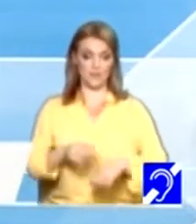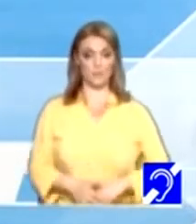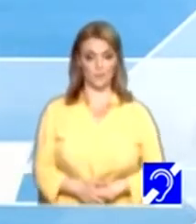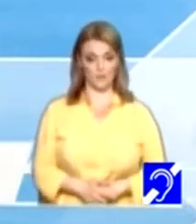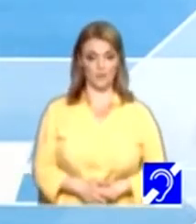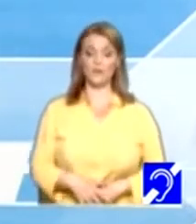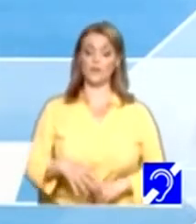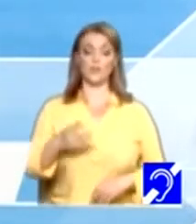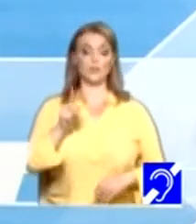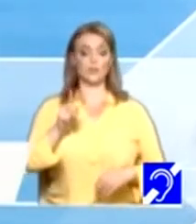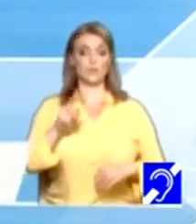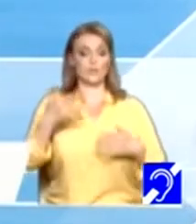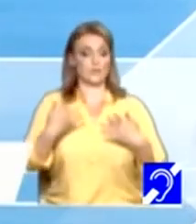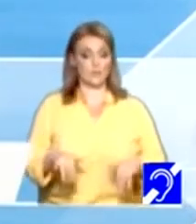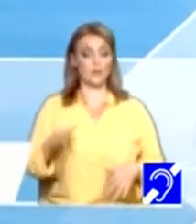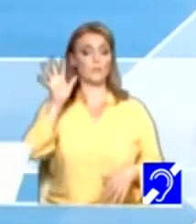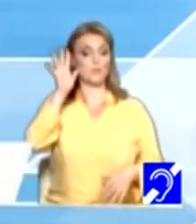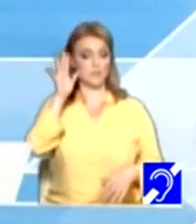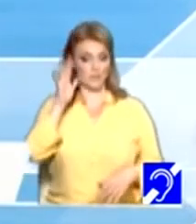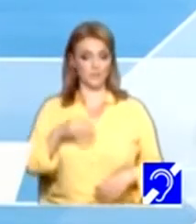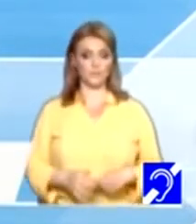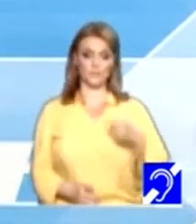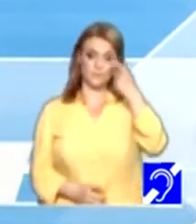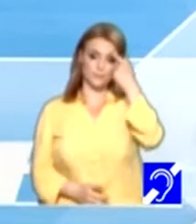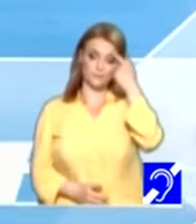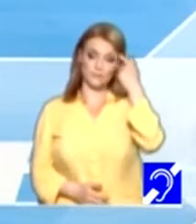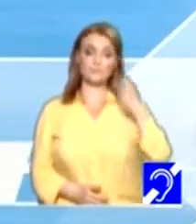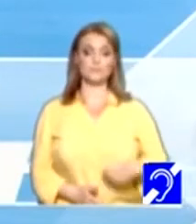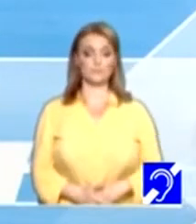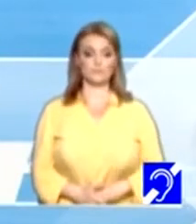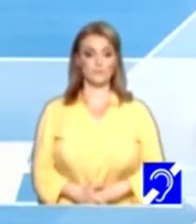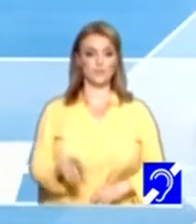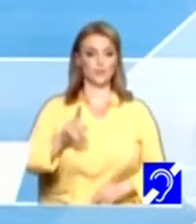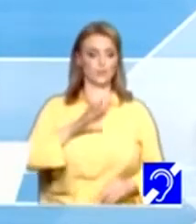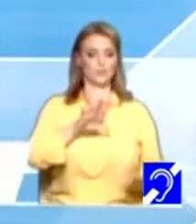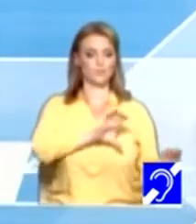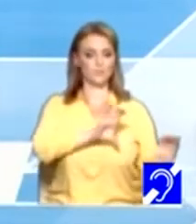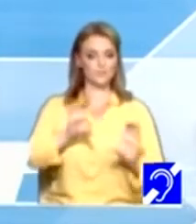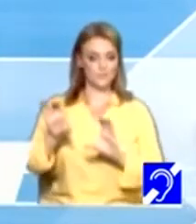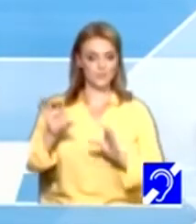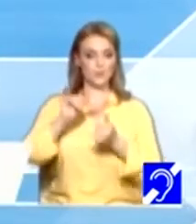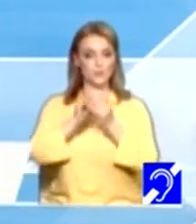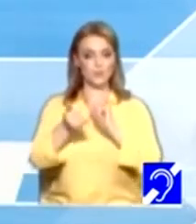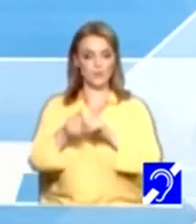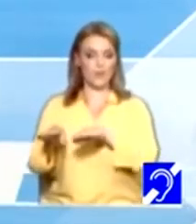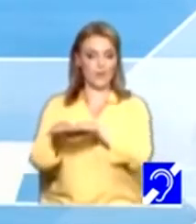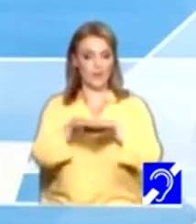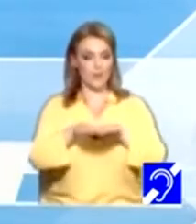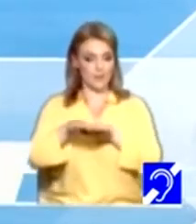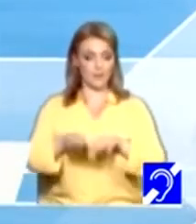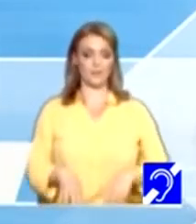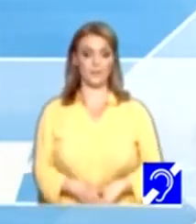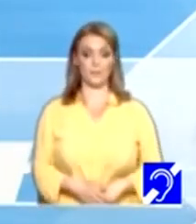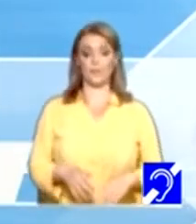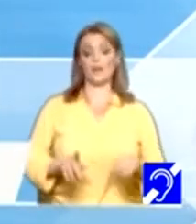sunteți cronometrați, aveți acolo cronometru, încercăm să asigurăm condiții egale pentru toată lumea. Pentru